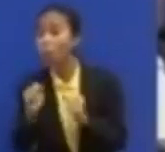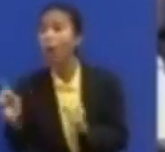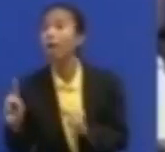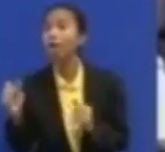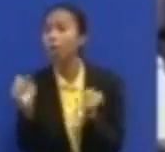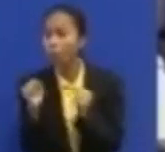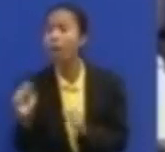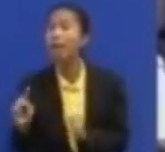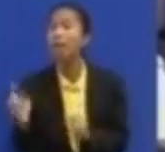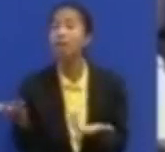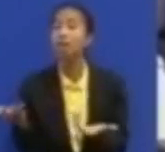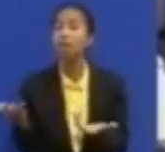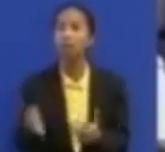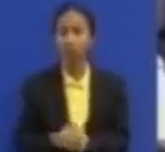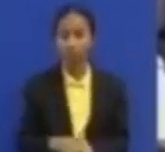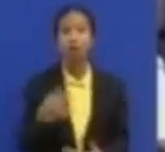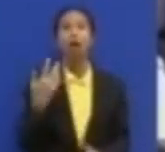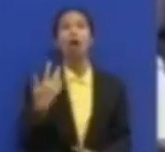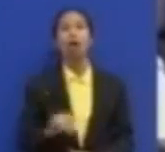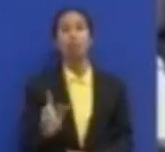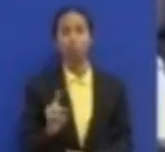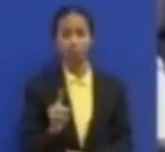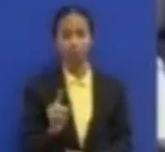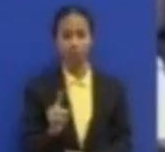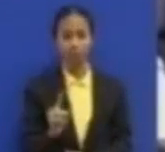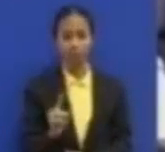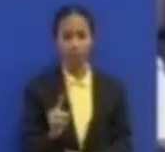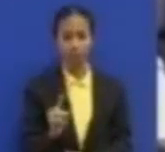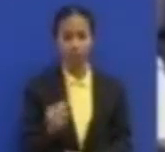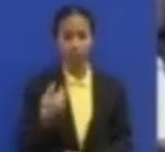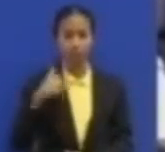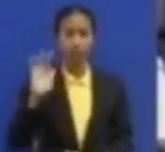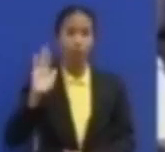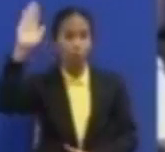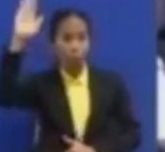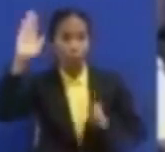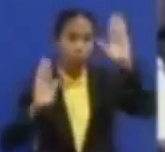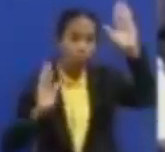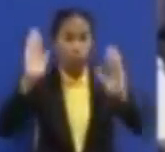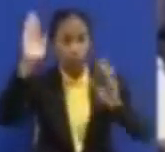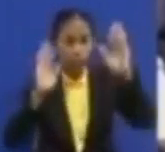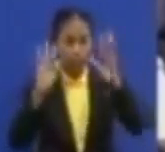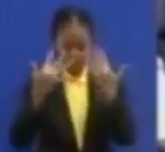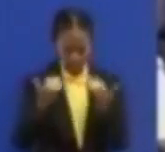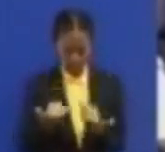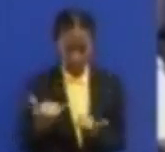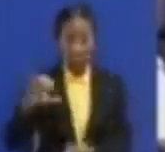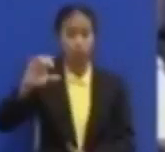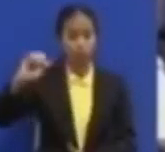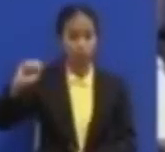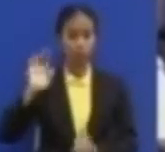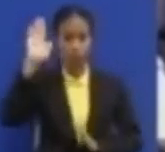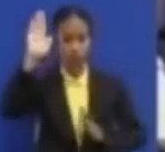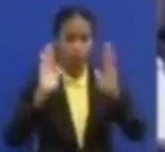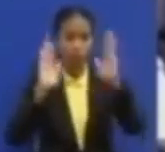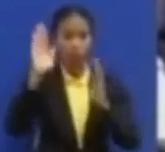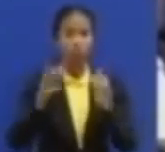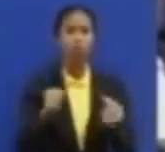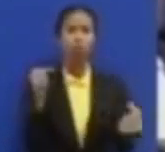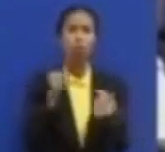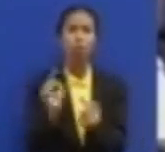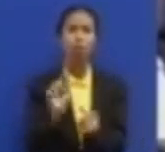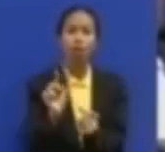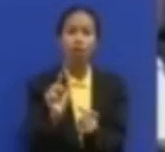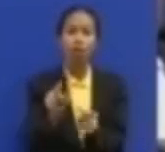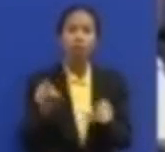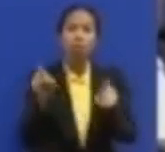รและที่สำคัญครับเห็นบอกว่าการโหวตในที่ประชุมสภาผู้แทนราษฎรแห่งนี้เนี่ยเป็นการโหวตแบบเ